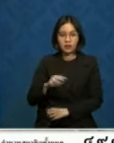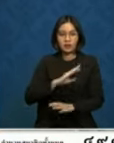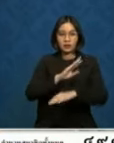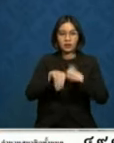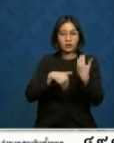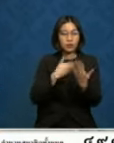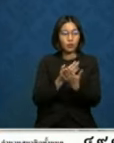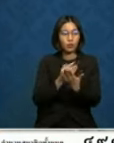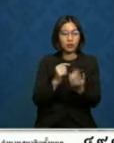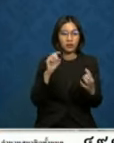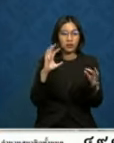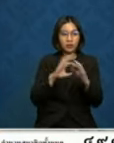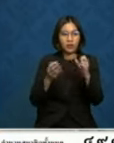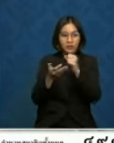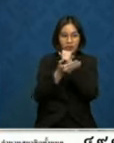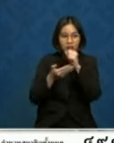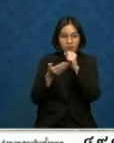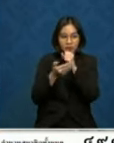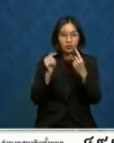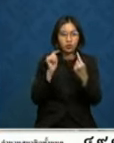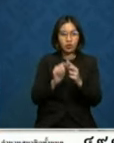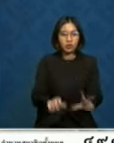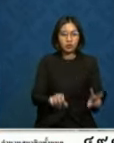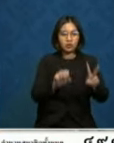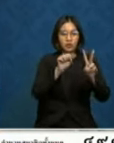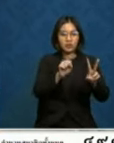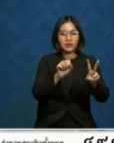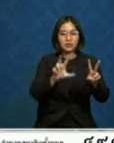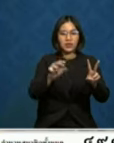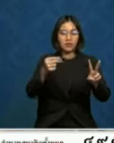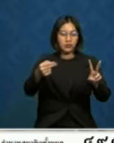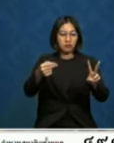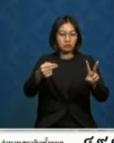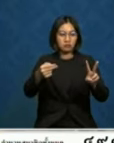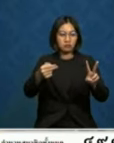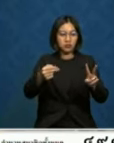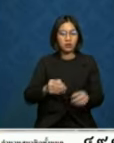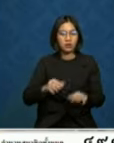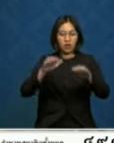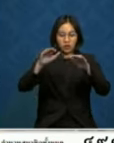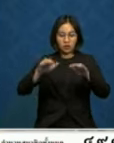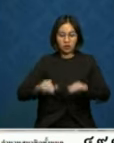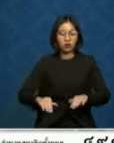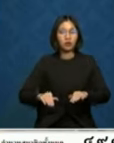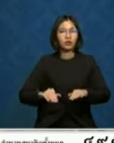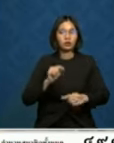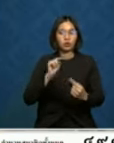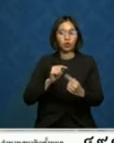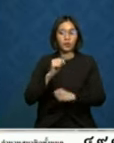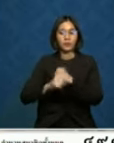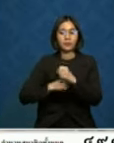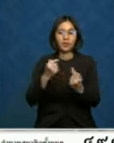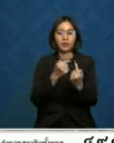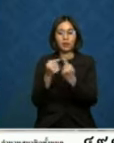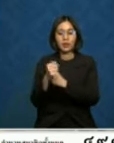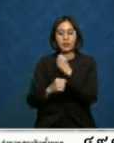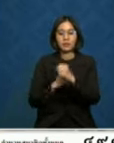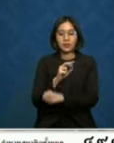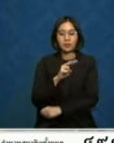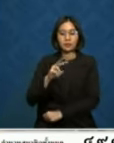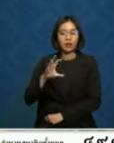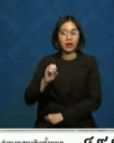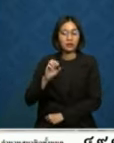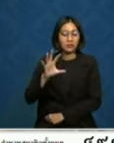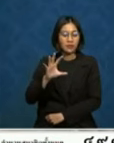นคดียาเสพติดจาก 230,000 คดีลดลงครับในปีถัดมาเมื่อปี